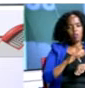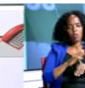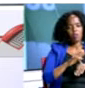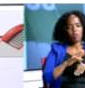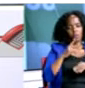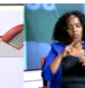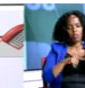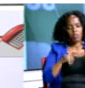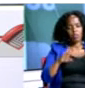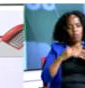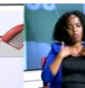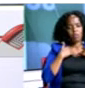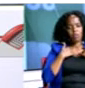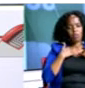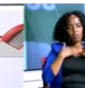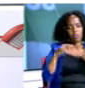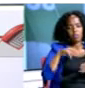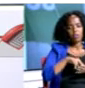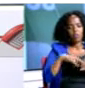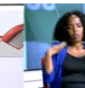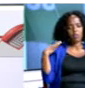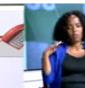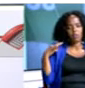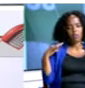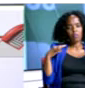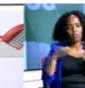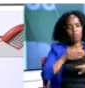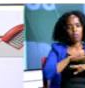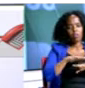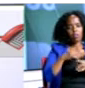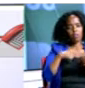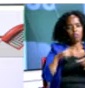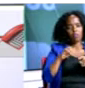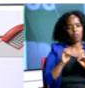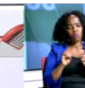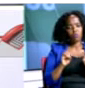fatrat mulate. Karena dapat fayat sufe dalam esinjuru.